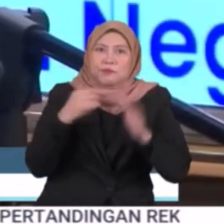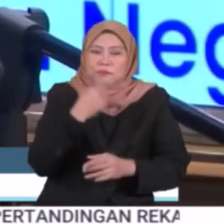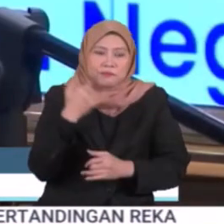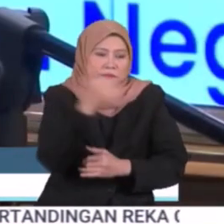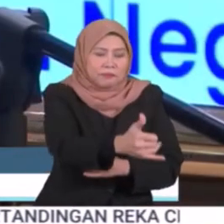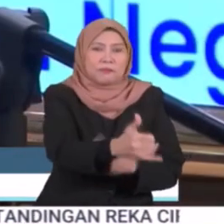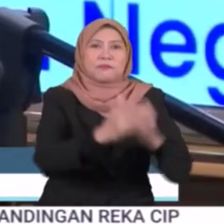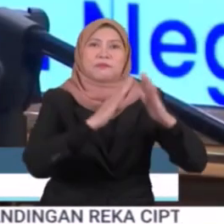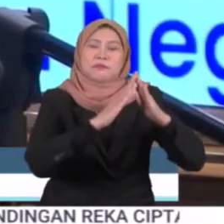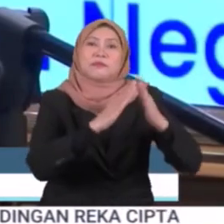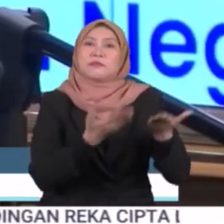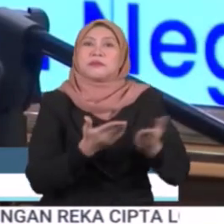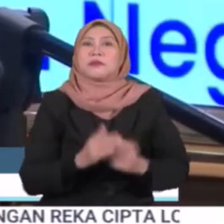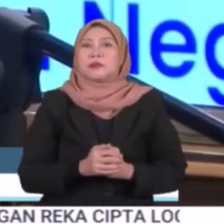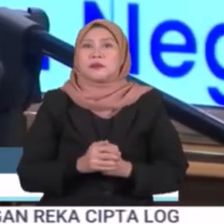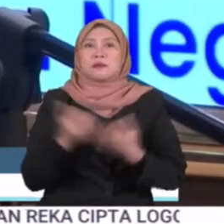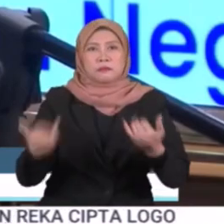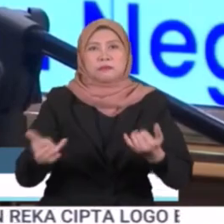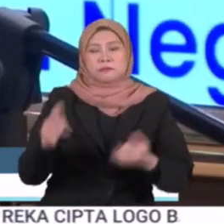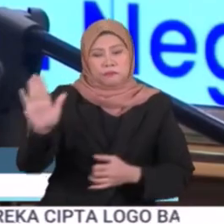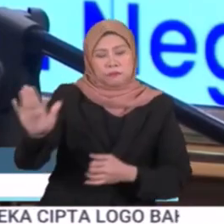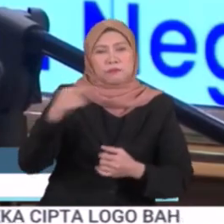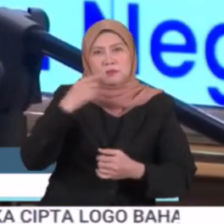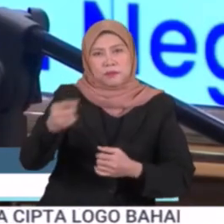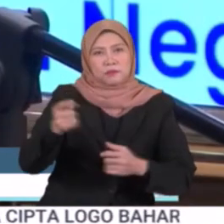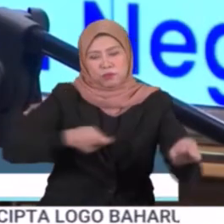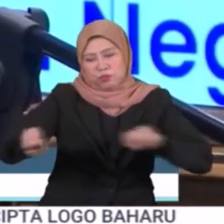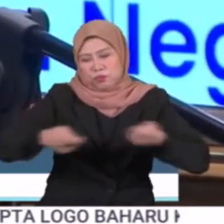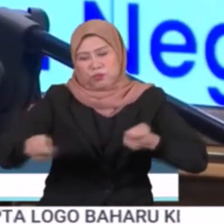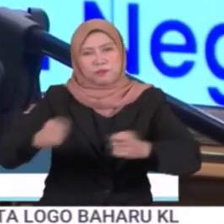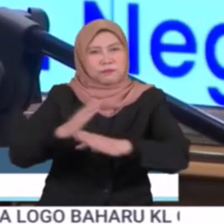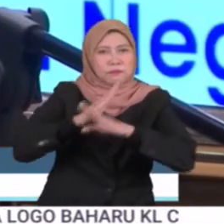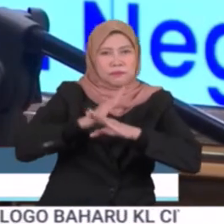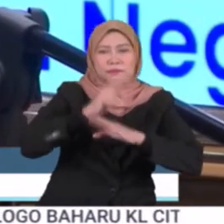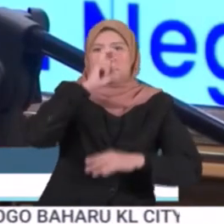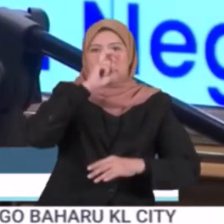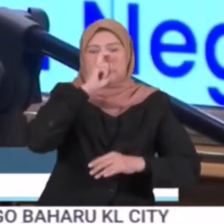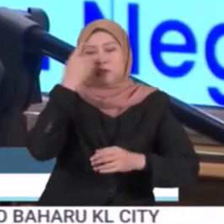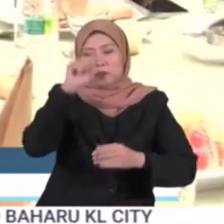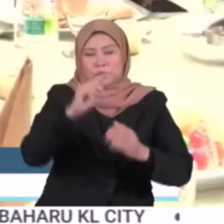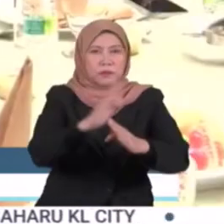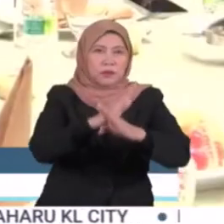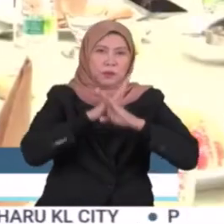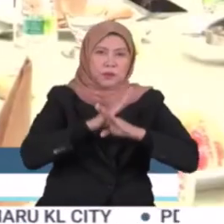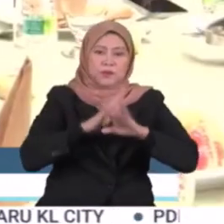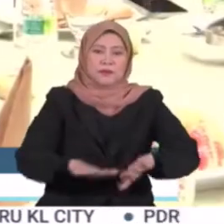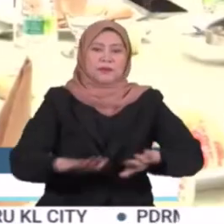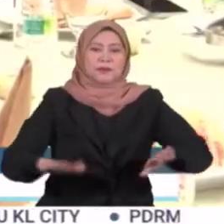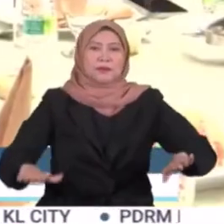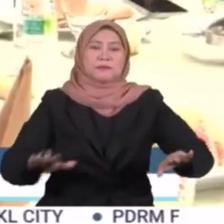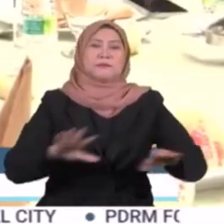Berikutan itu, pihaknya telah memperketatkan kawalan keselamatan bagi melindungi kanak-kanak terlibat.